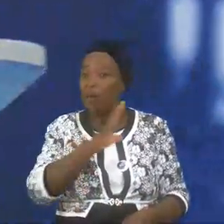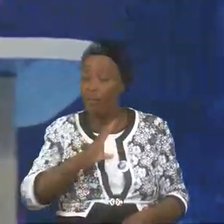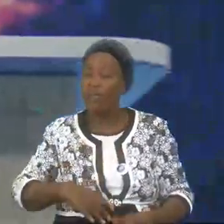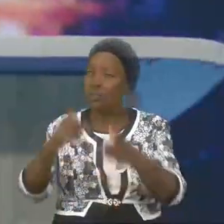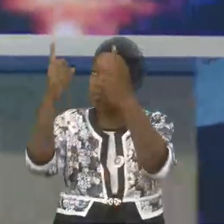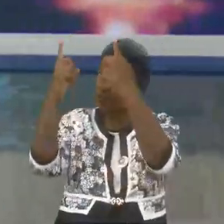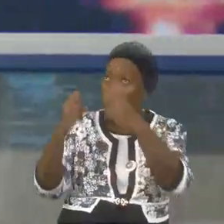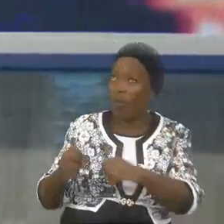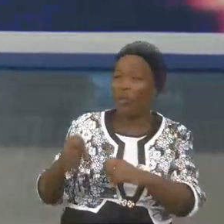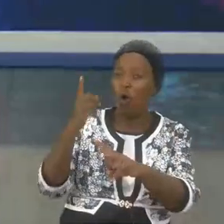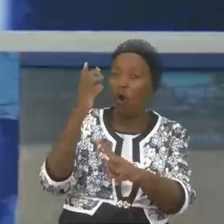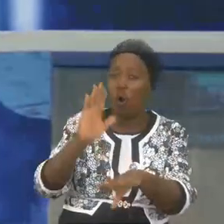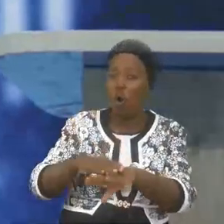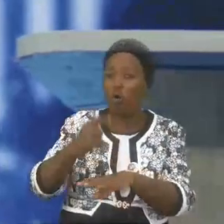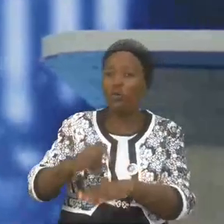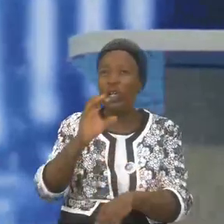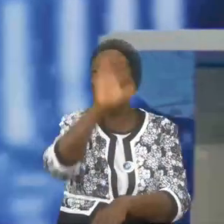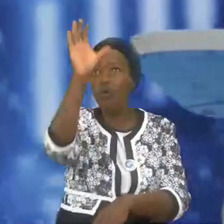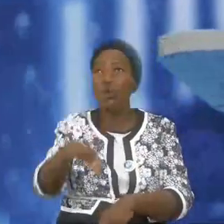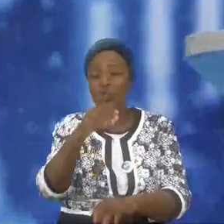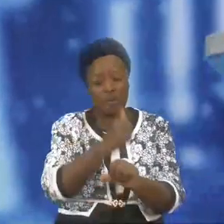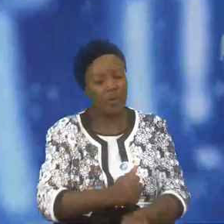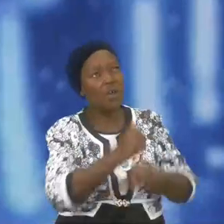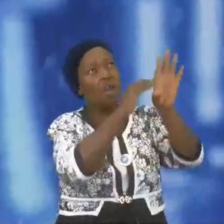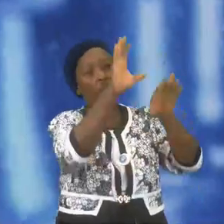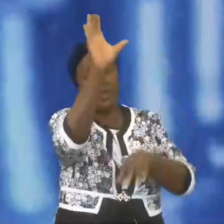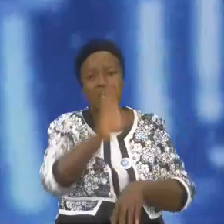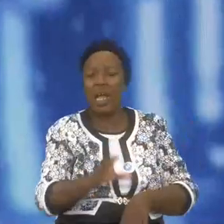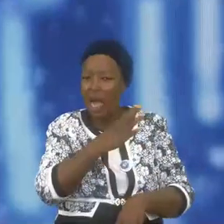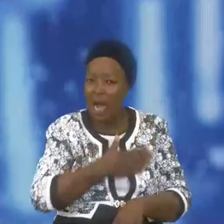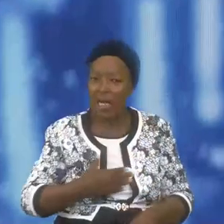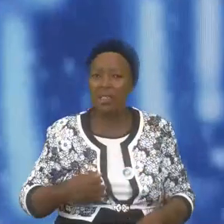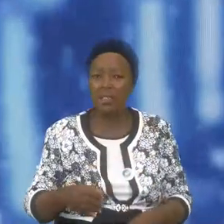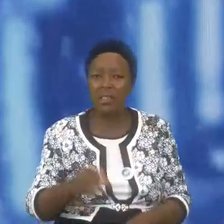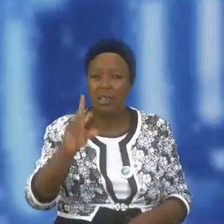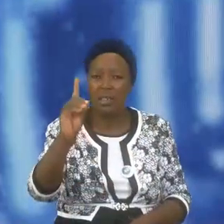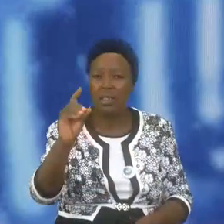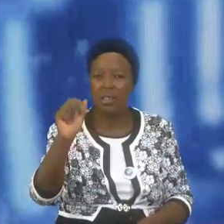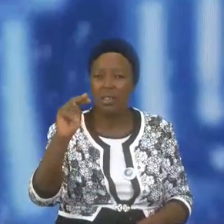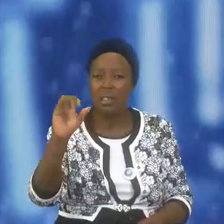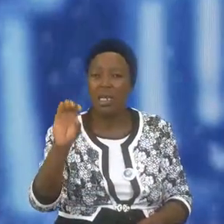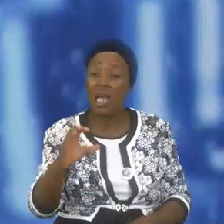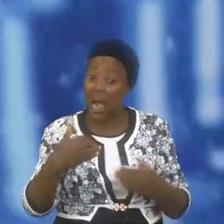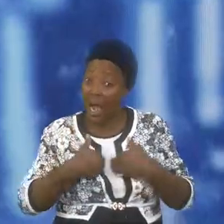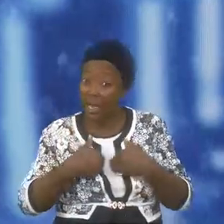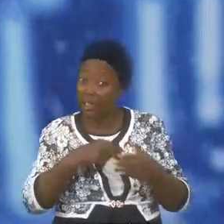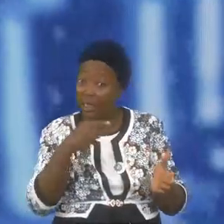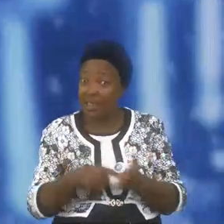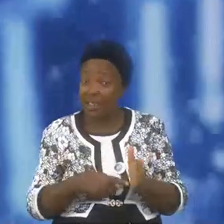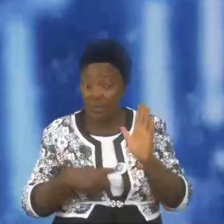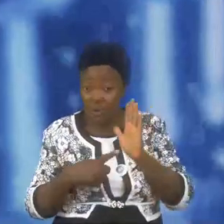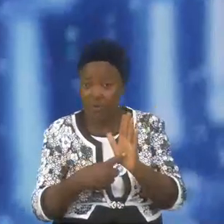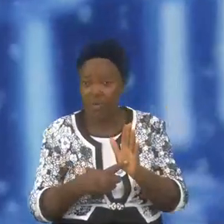venu sur la croix du calvaire. Et Daniel a eu cette